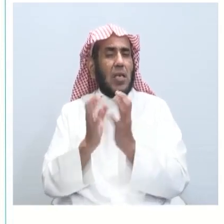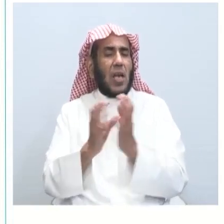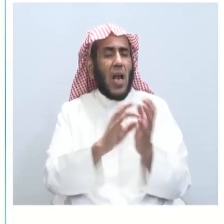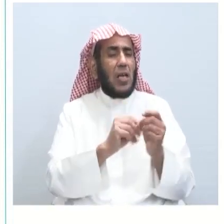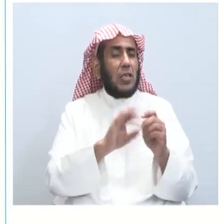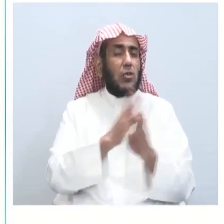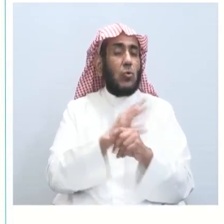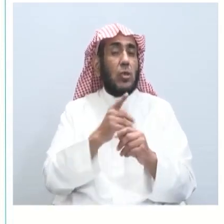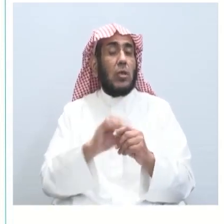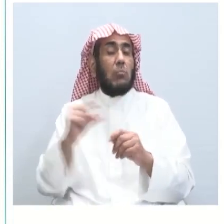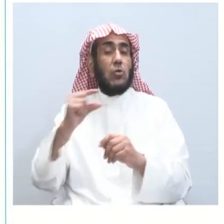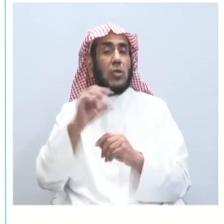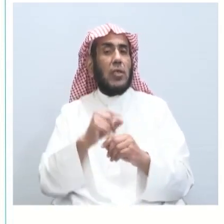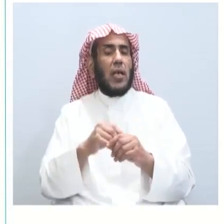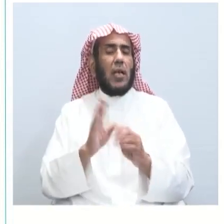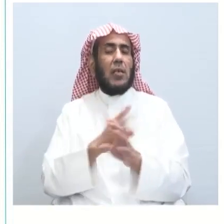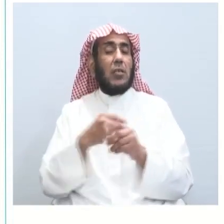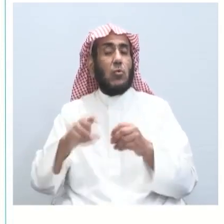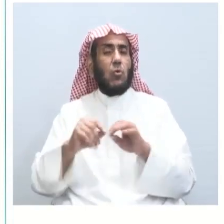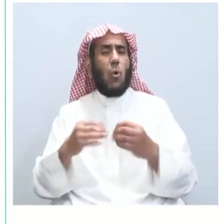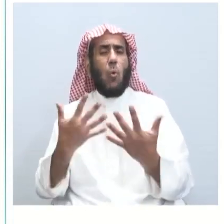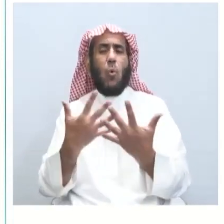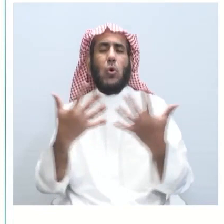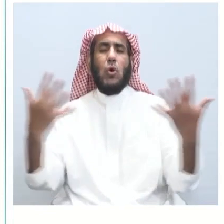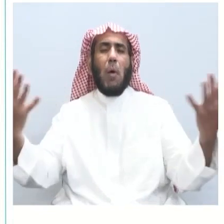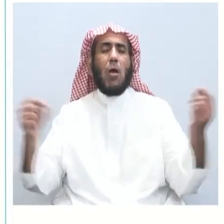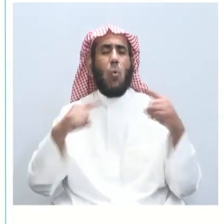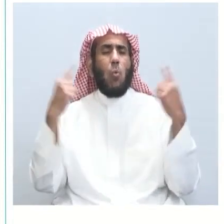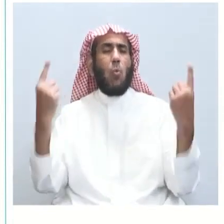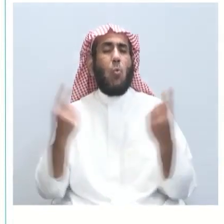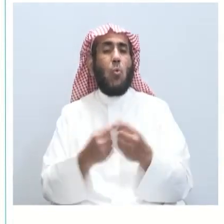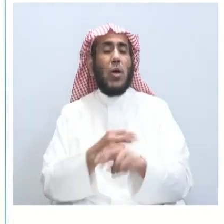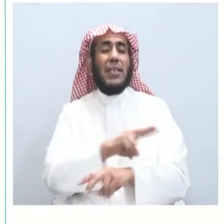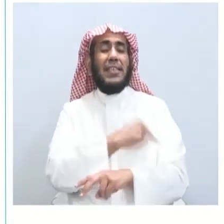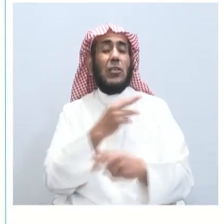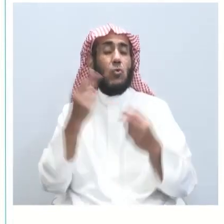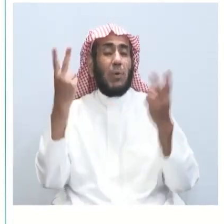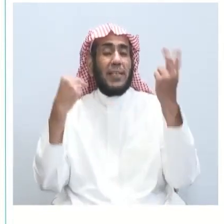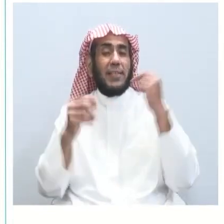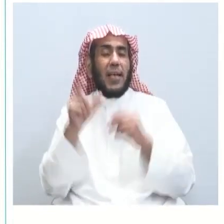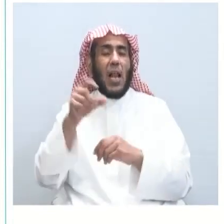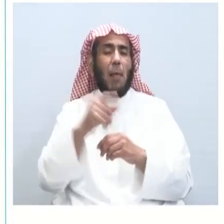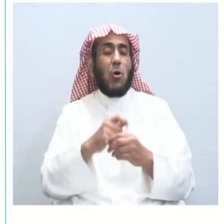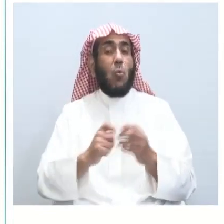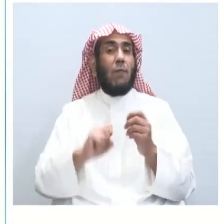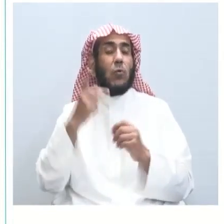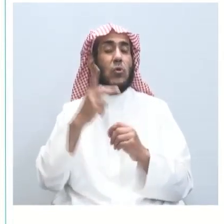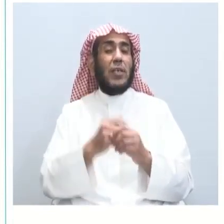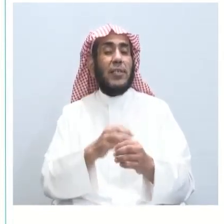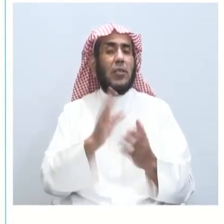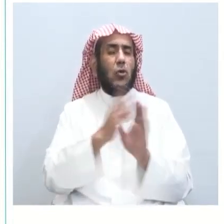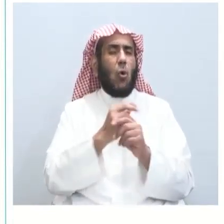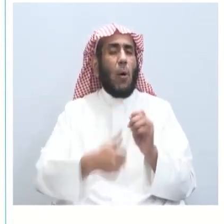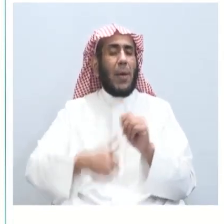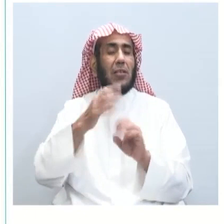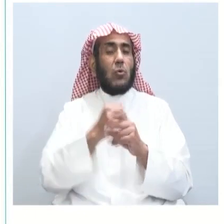لدينا عده مصطلحات لدينا التسويق الجماهيري لدينا تجربه العميل لدينا فرصه السوق لدينا امكانات